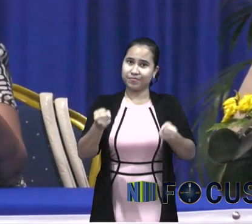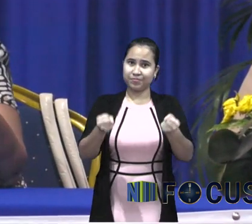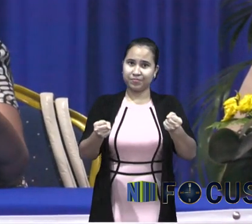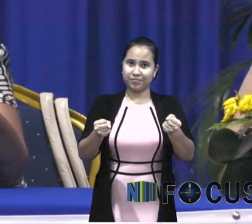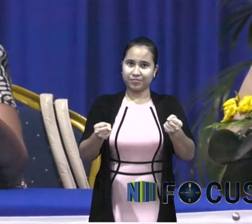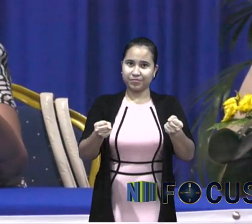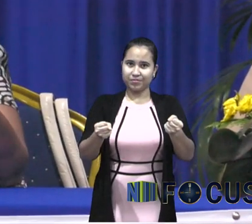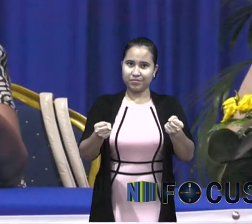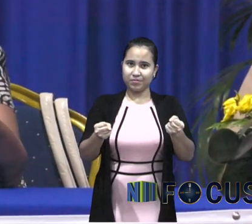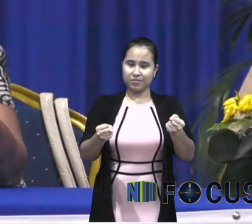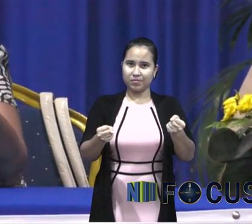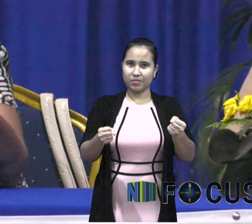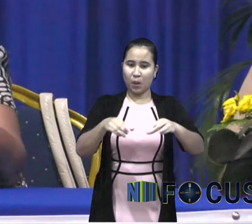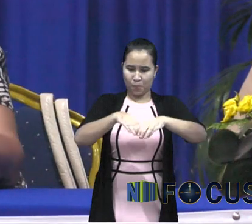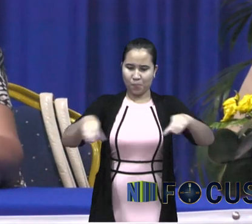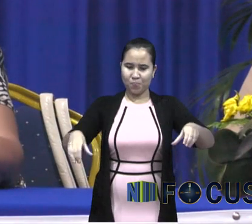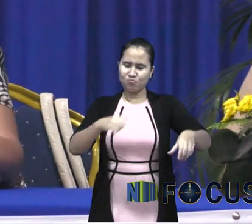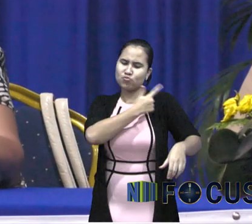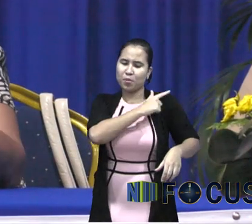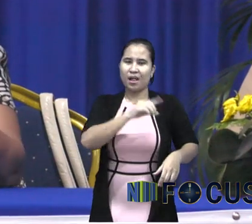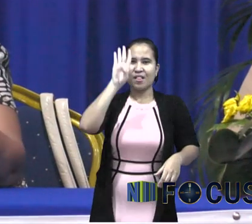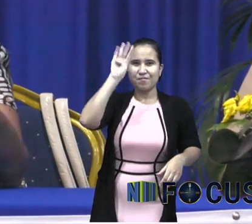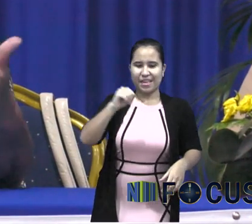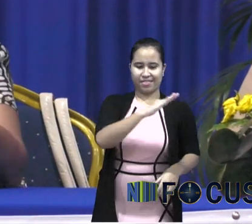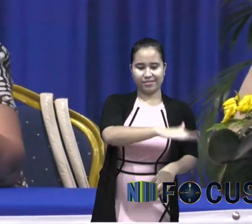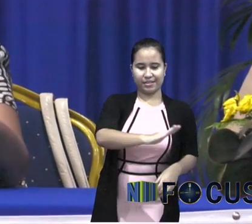De bussen vervoeren normaal 40 kinderen.